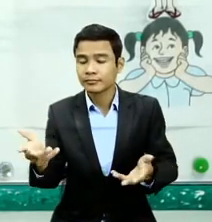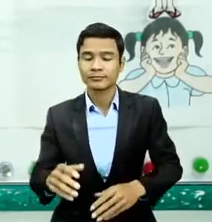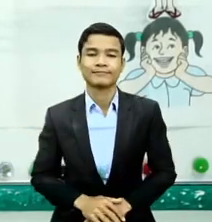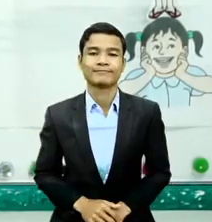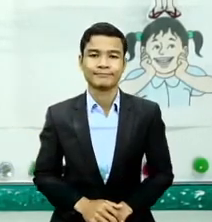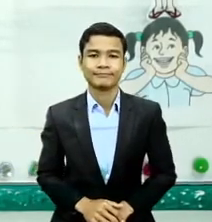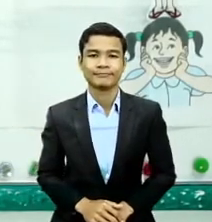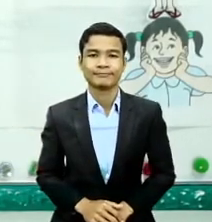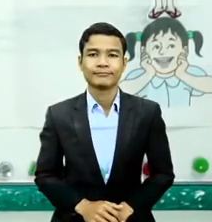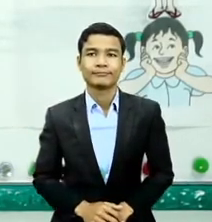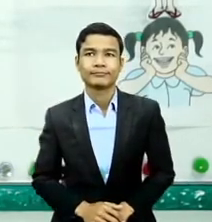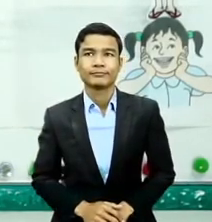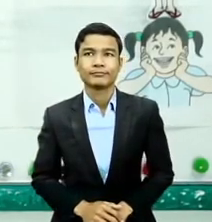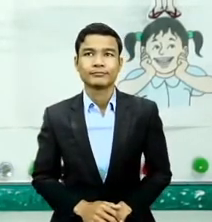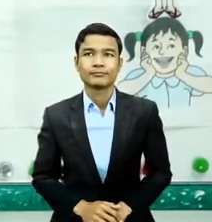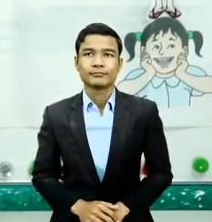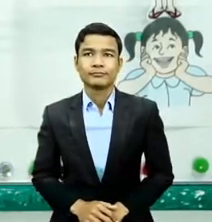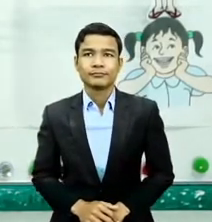Chà,